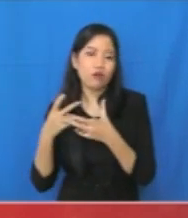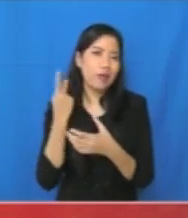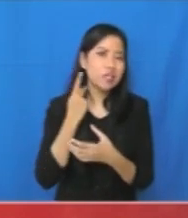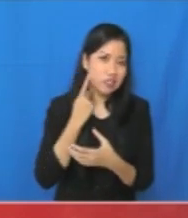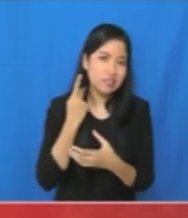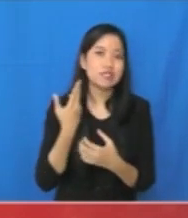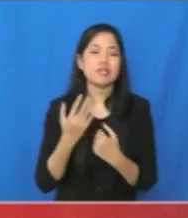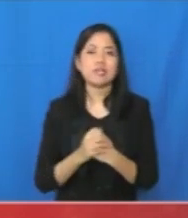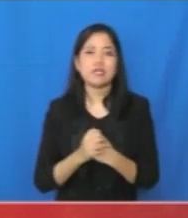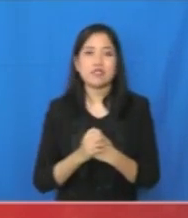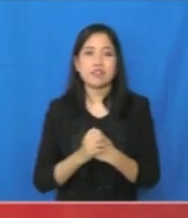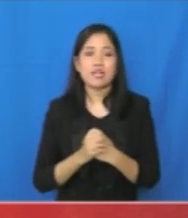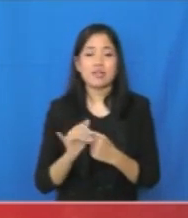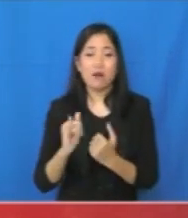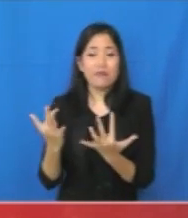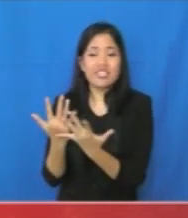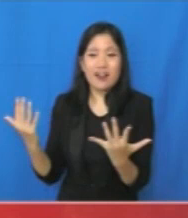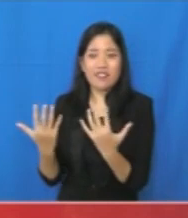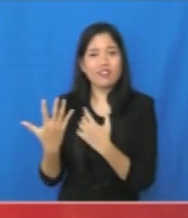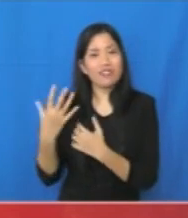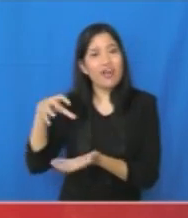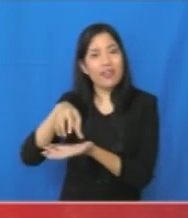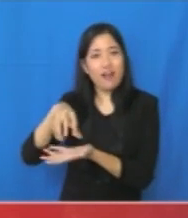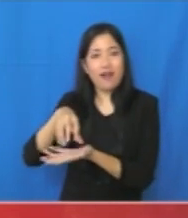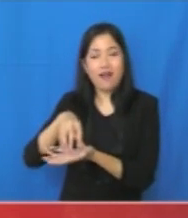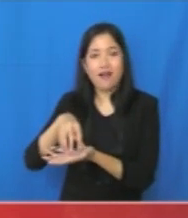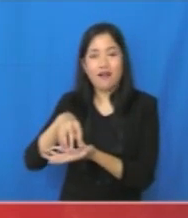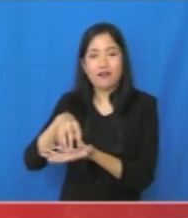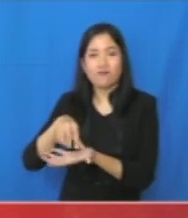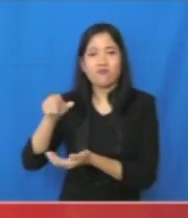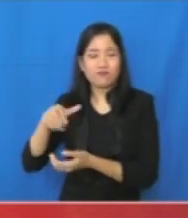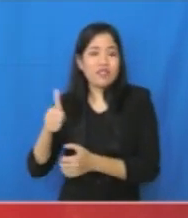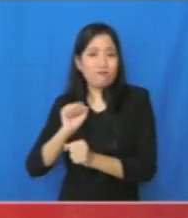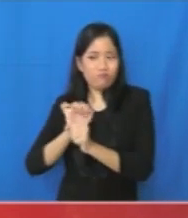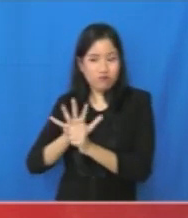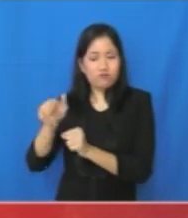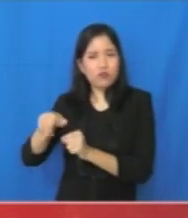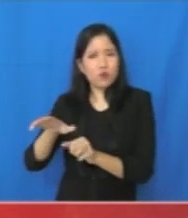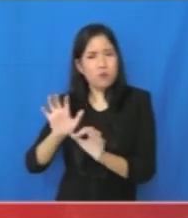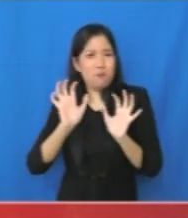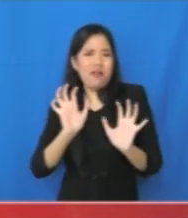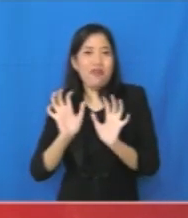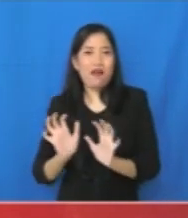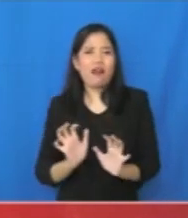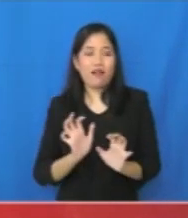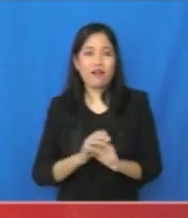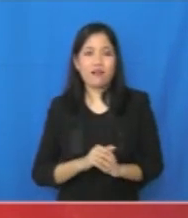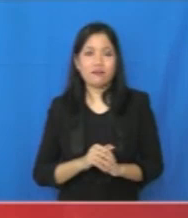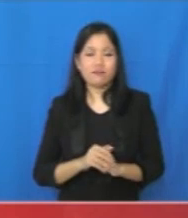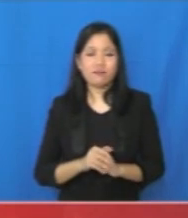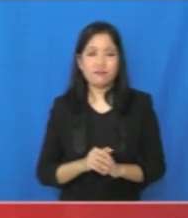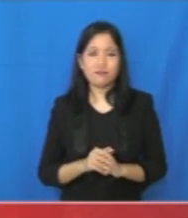di daerah dimana kasus covert 19 ini sangat banyak kita temukan